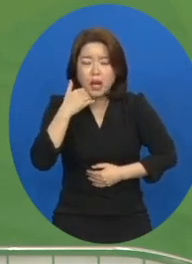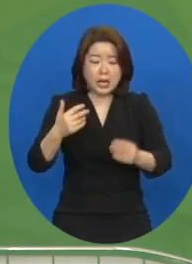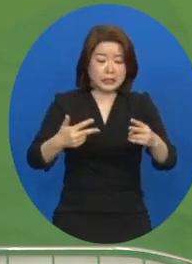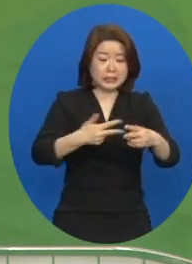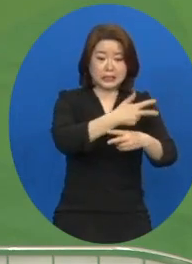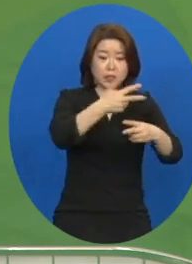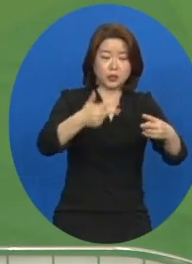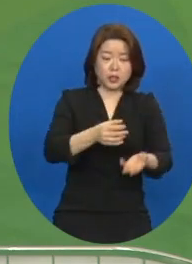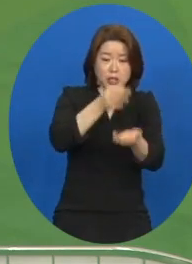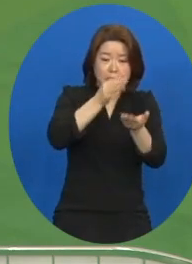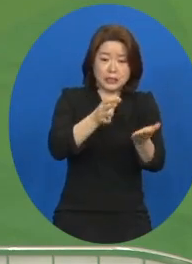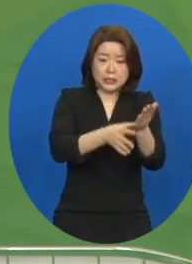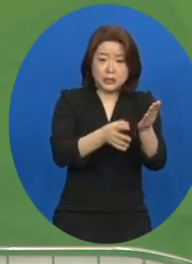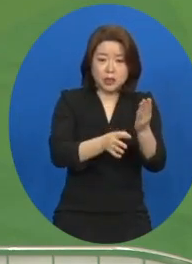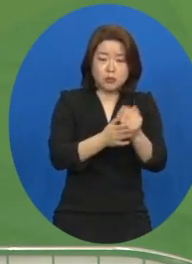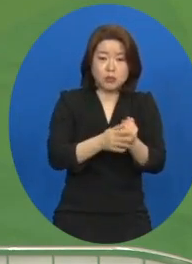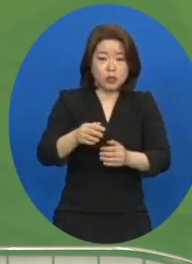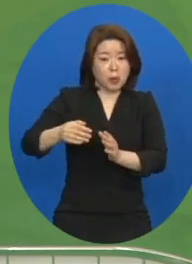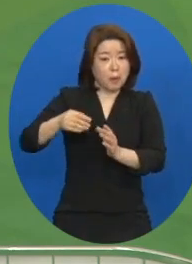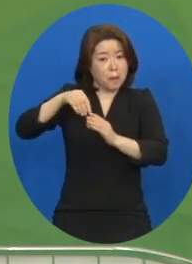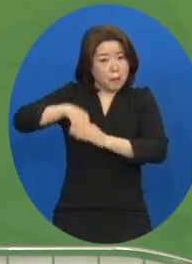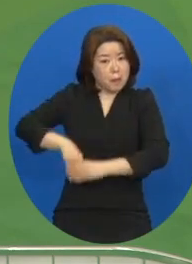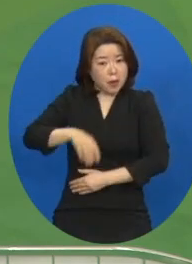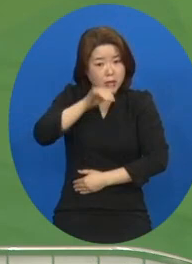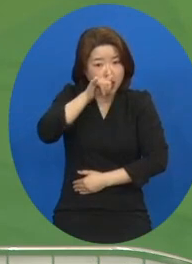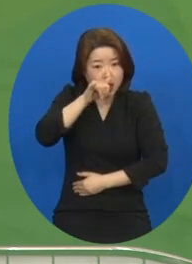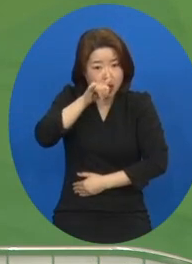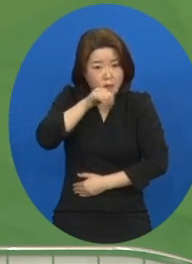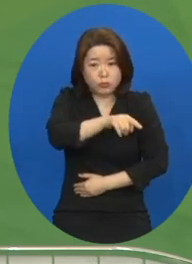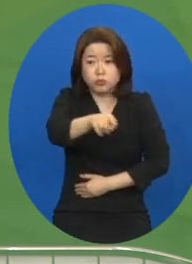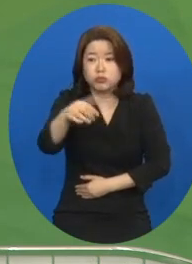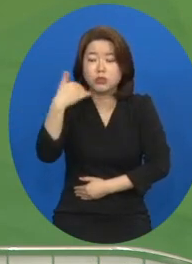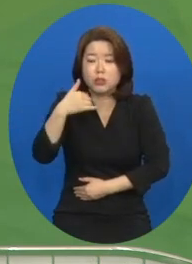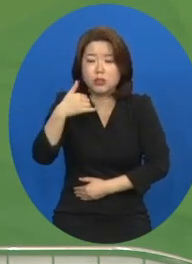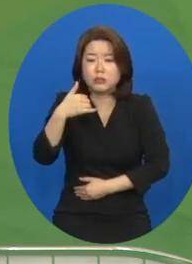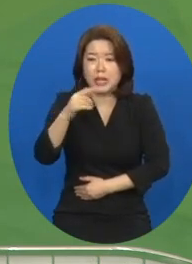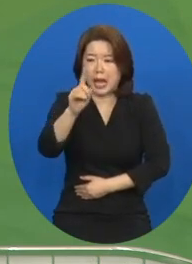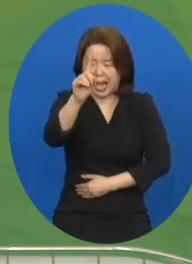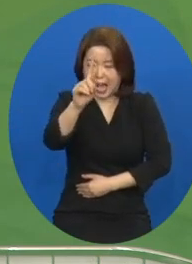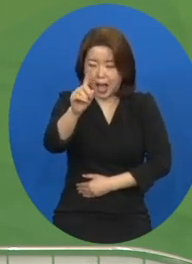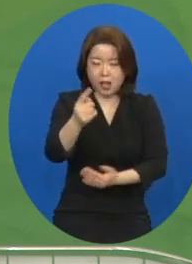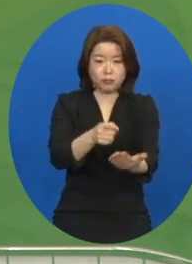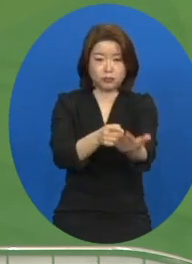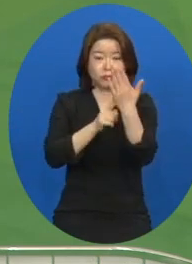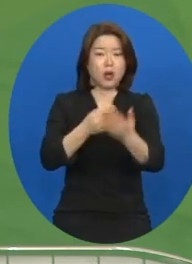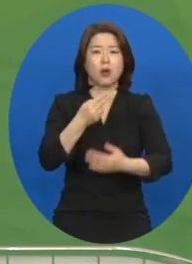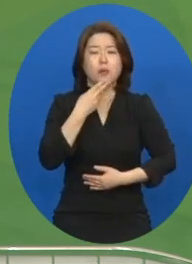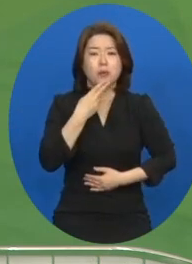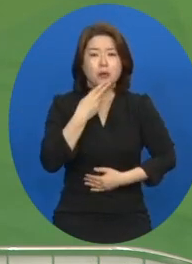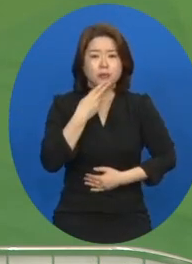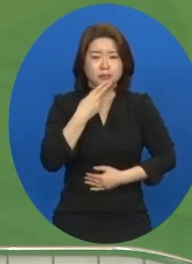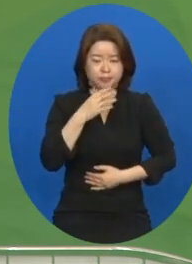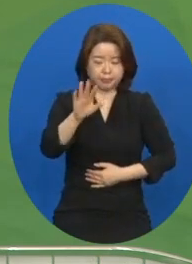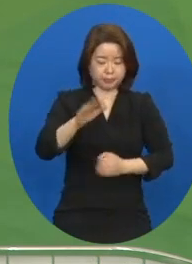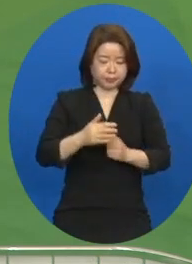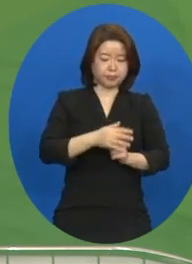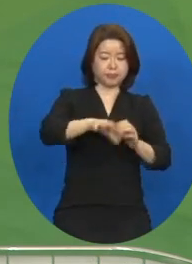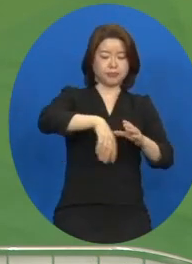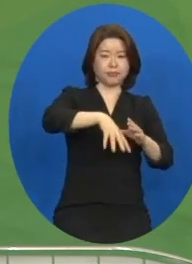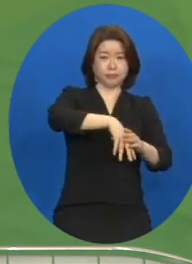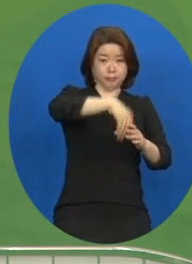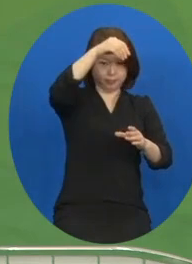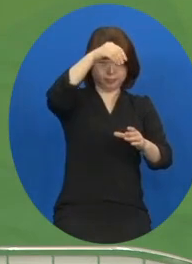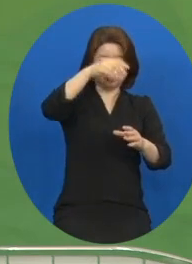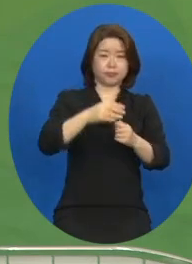여리고성의 재물을 숨겼느냐. 아무도 나오질 않아요. 제비를 뽑습니다. 열두